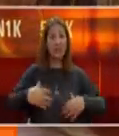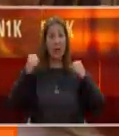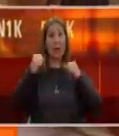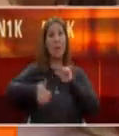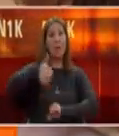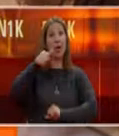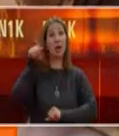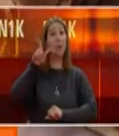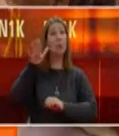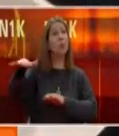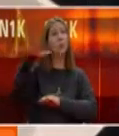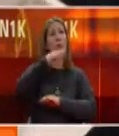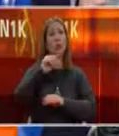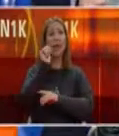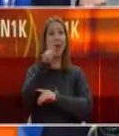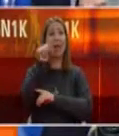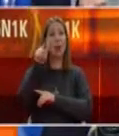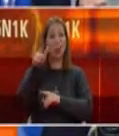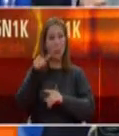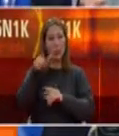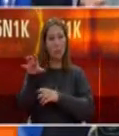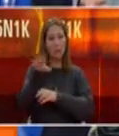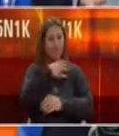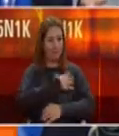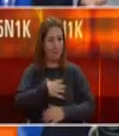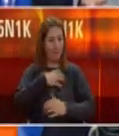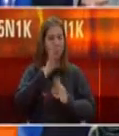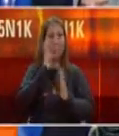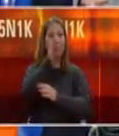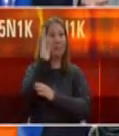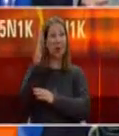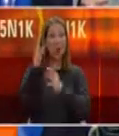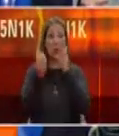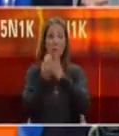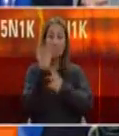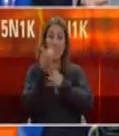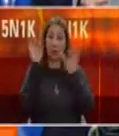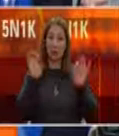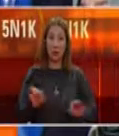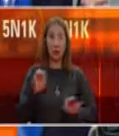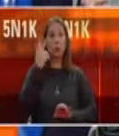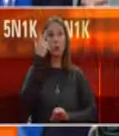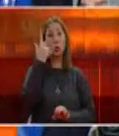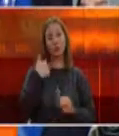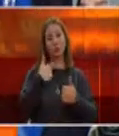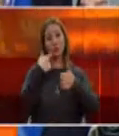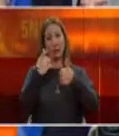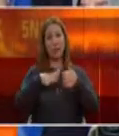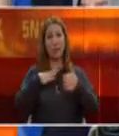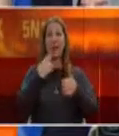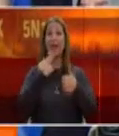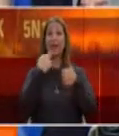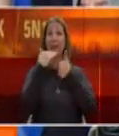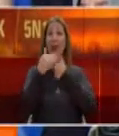da bütün illeri bu mobil ketemlerden oluşturmak üzere. 3 tane mesajım var benim. Birincisi,